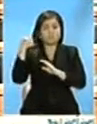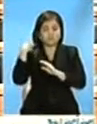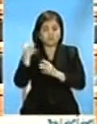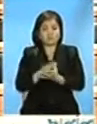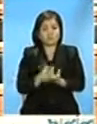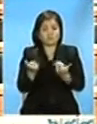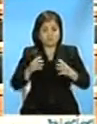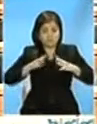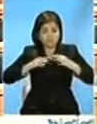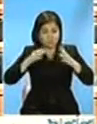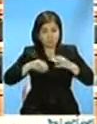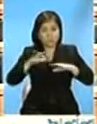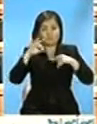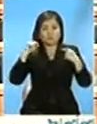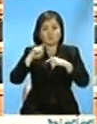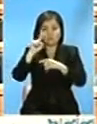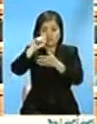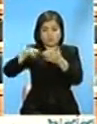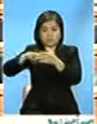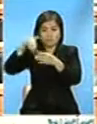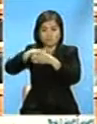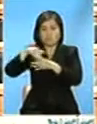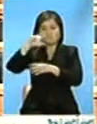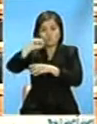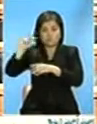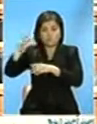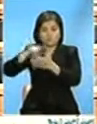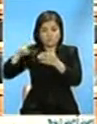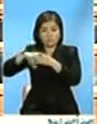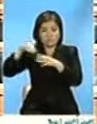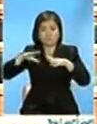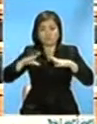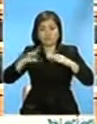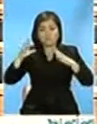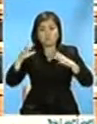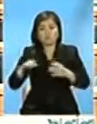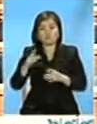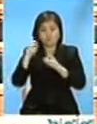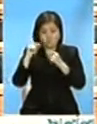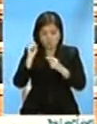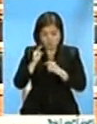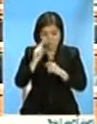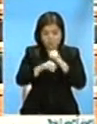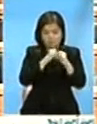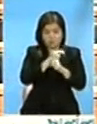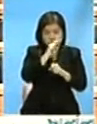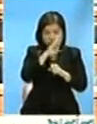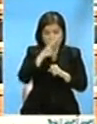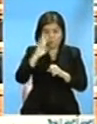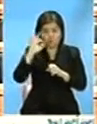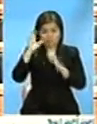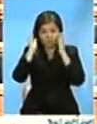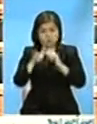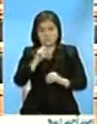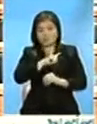าไม่ยอมรับสว.ที่มาจากการเลือกตั้งผมไม่เห็นด้วยครับนั่นสว.49ซึ่งไม่เคยได้ทำหน้าที่แ